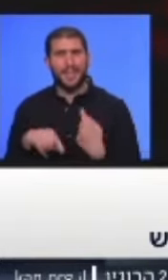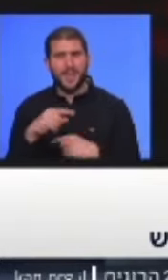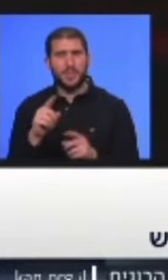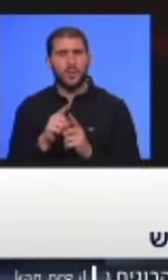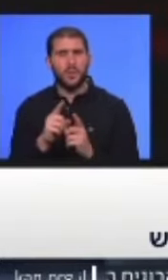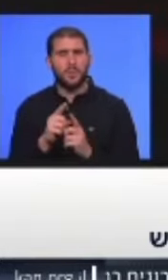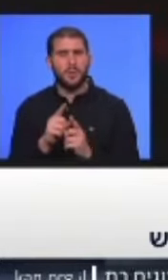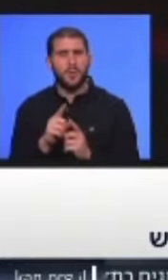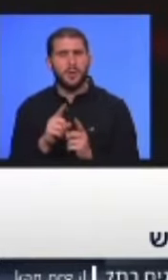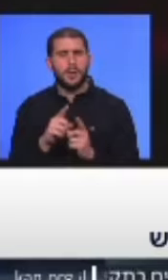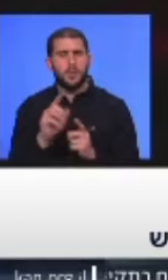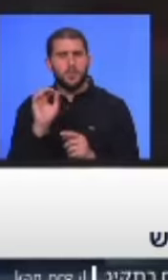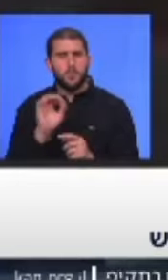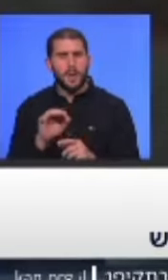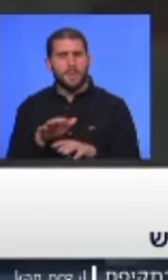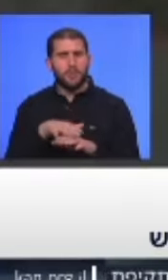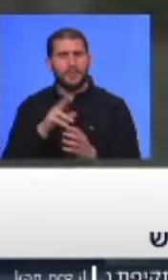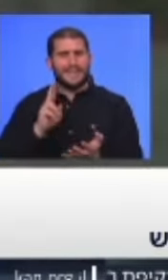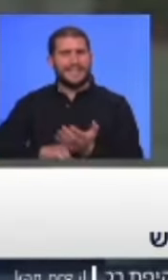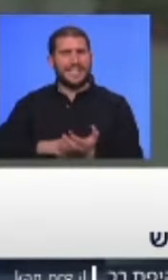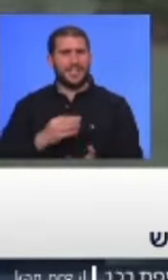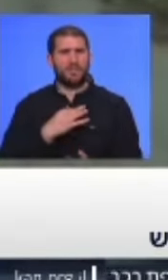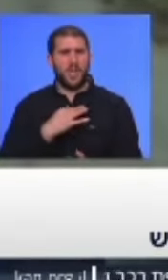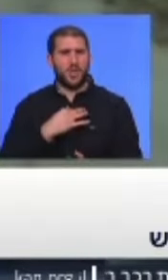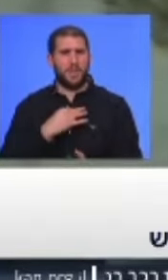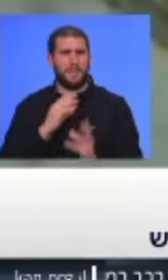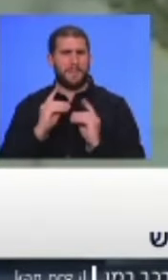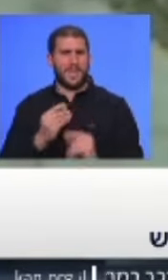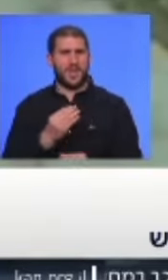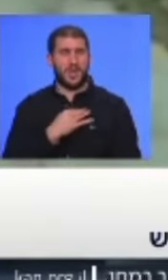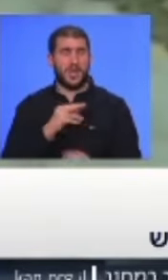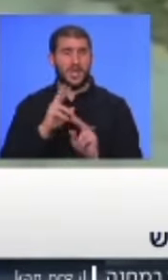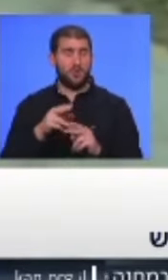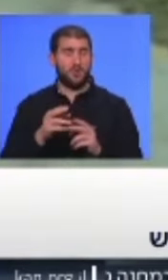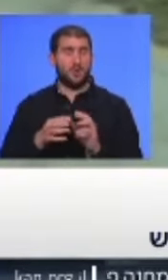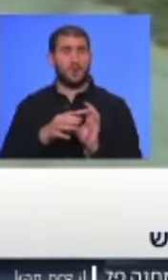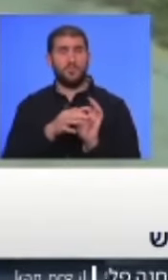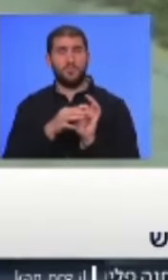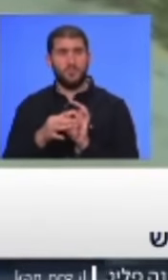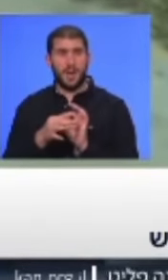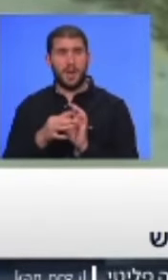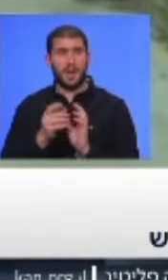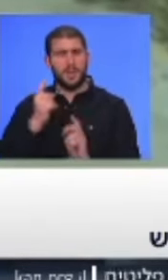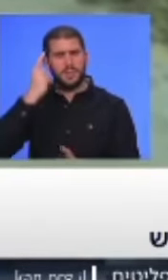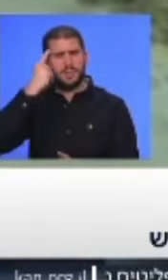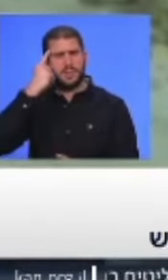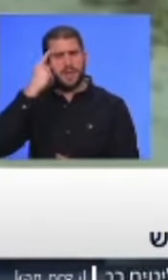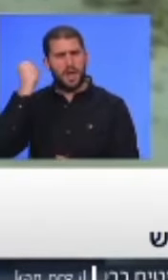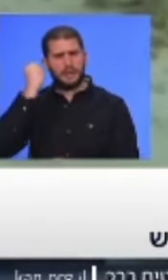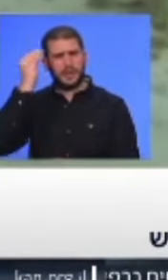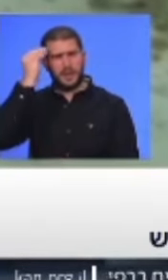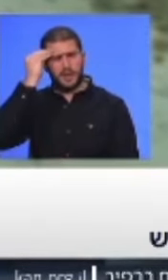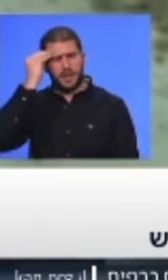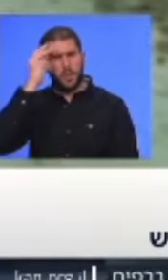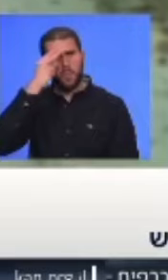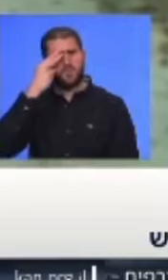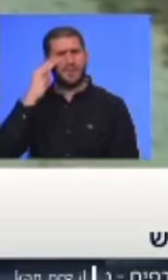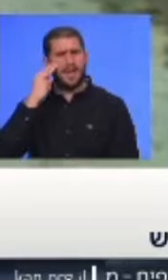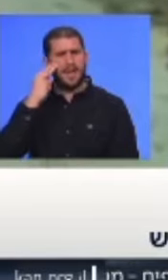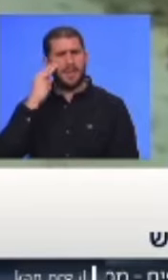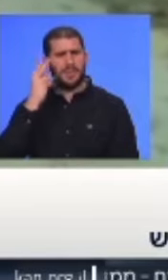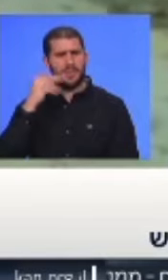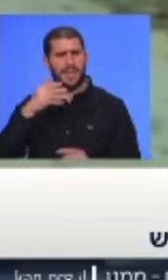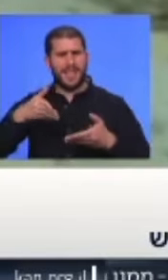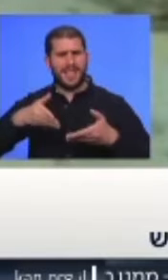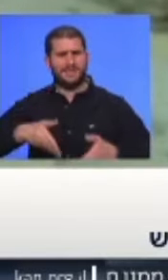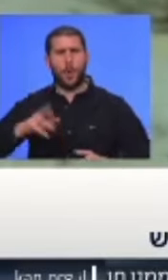מכרסמים בתחושת הצדק שלנו, בצדקת הדרך שלנו, את יודעת, יש משפט שהוא לא יצא לי מהראש. משה דיין על קברו של רועי